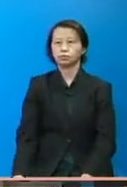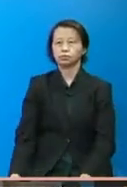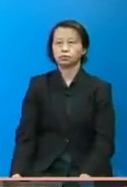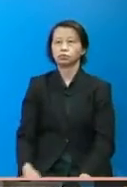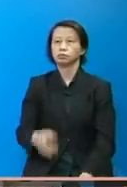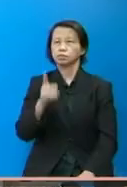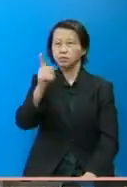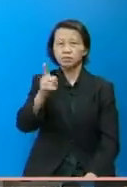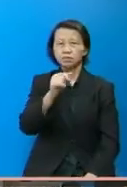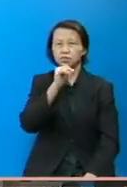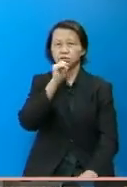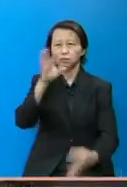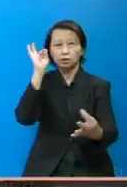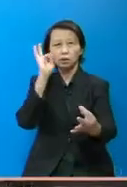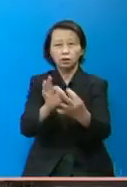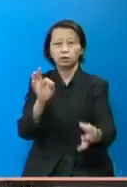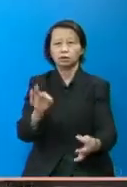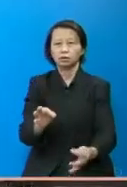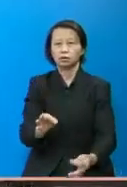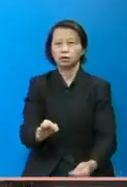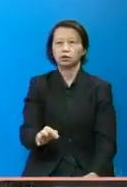You are not fit to sit in that chair.